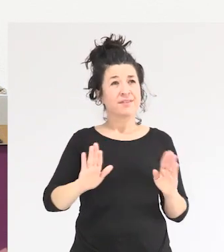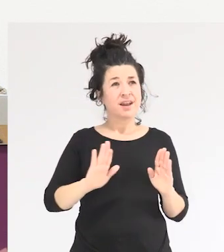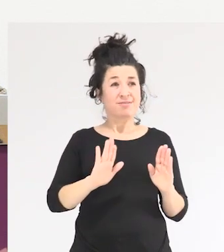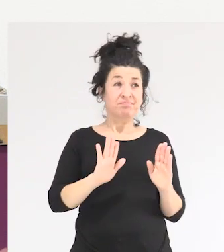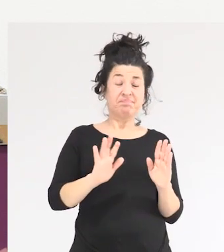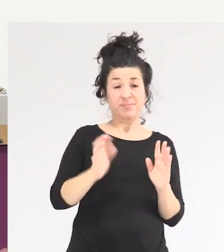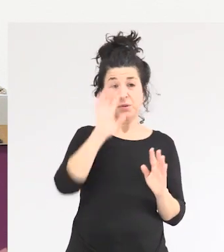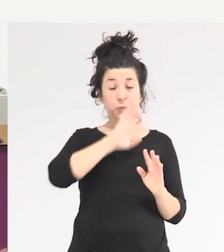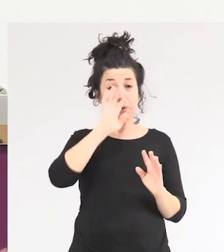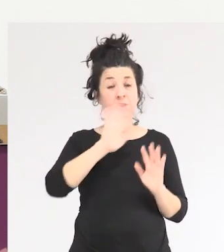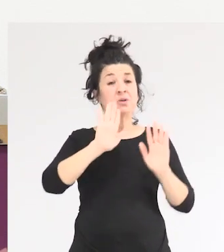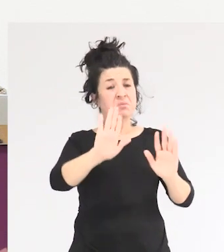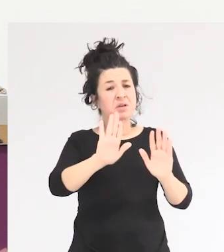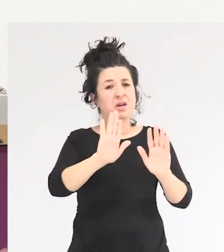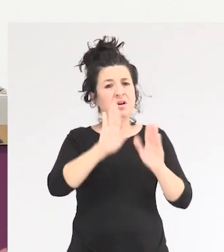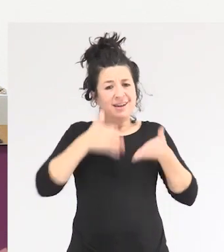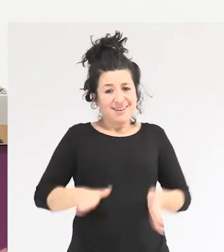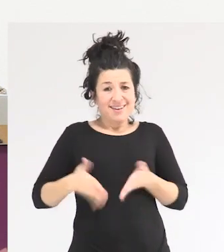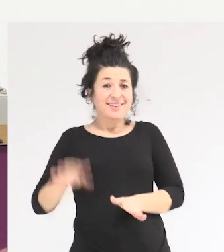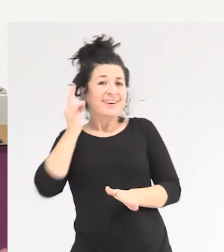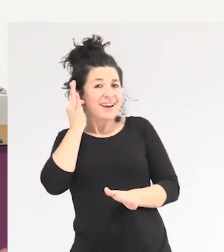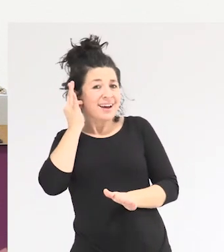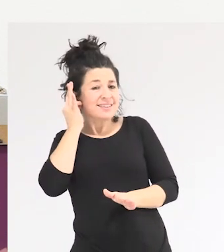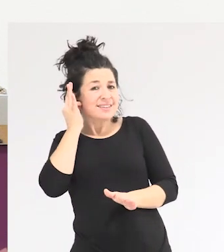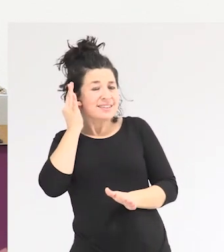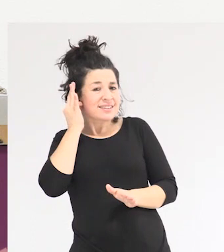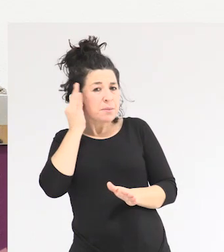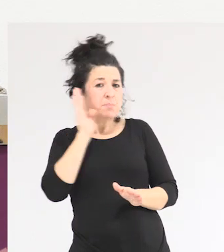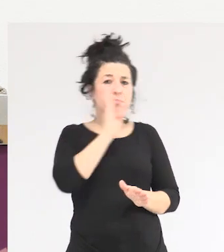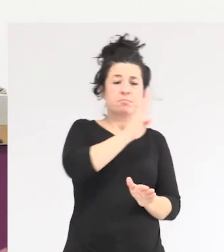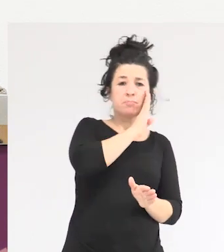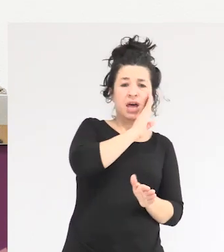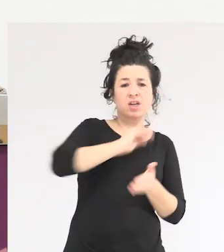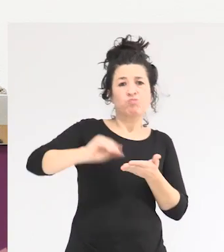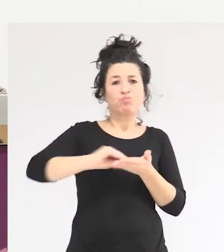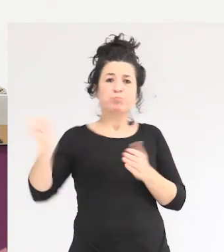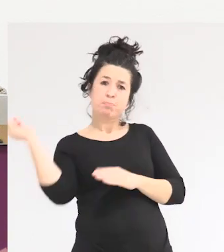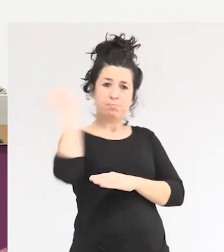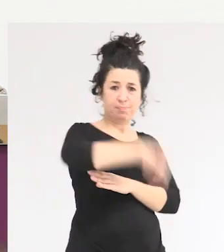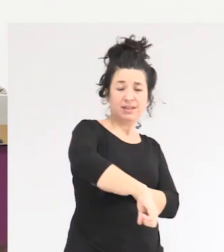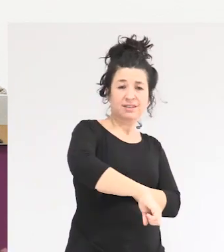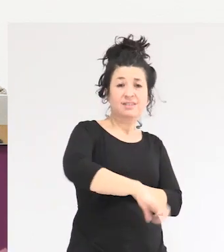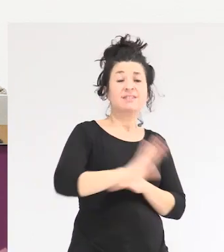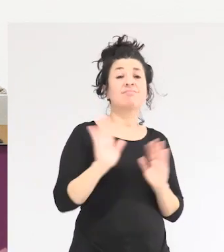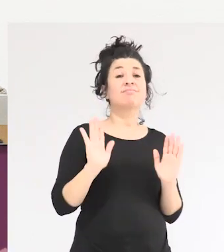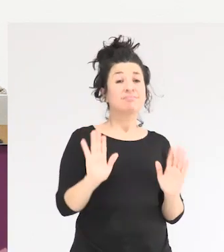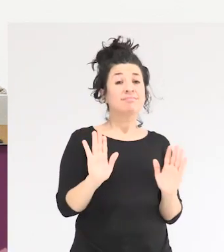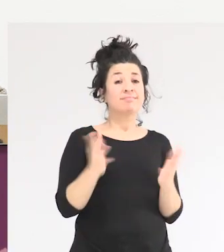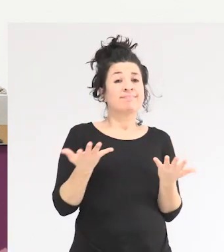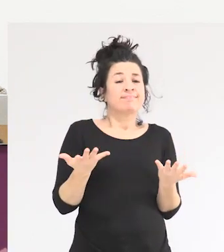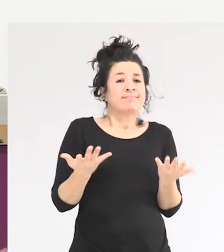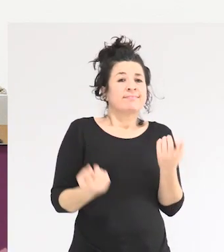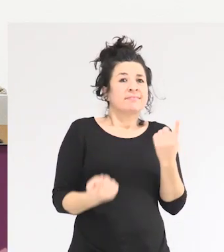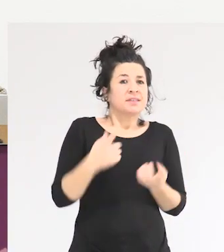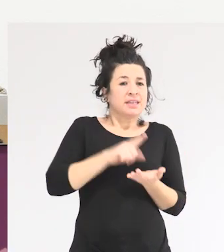Eta hori literaturan esan da, bat behin baino gehiagotan, eta amatasuna nola baitere, ez da gehiagi aipatu